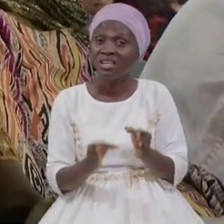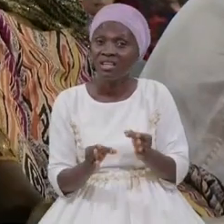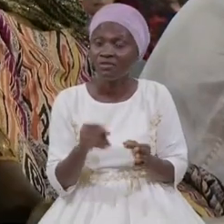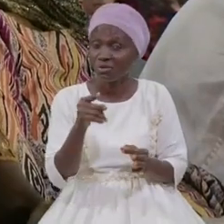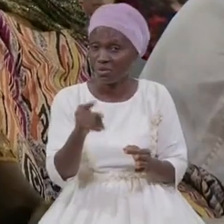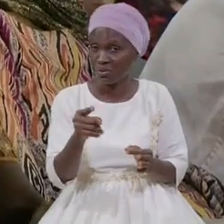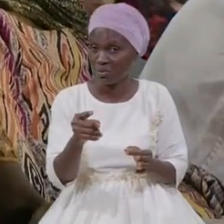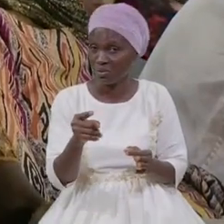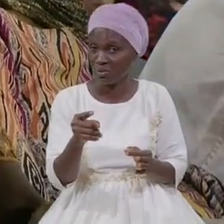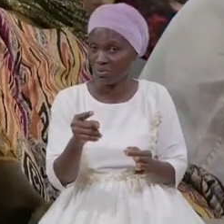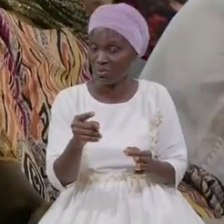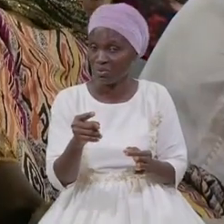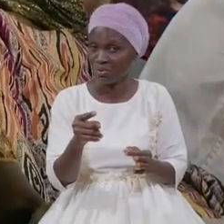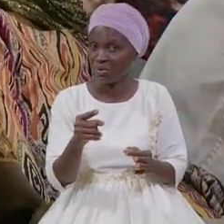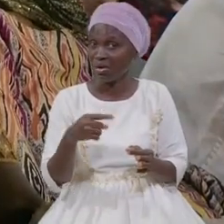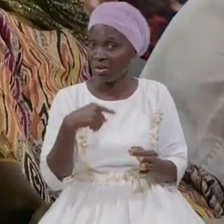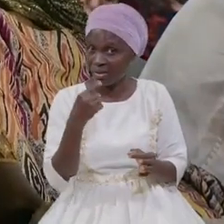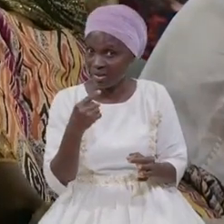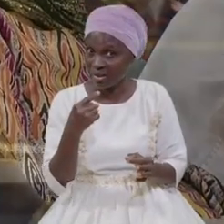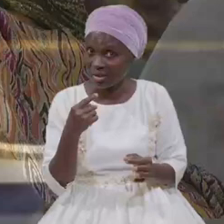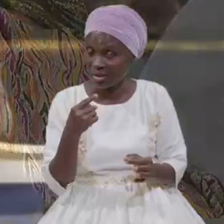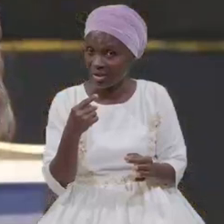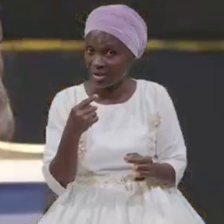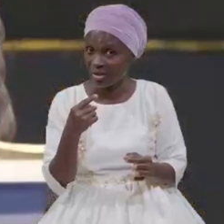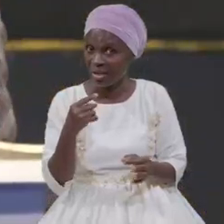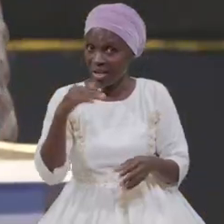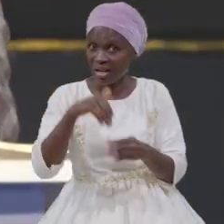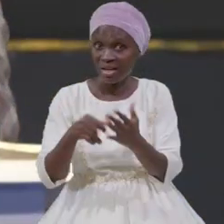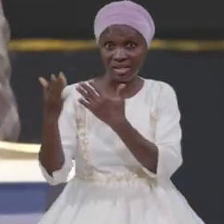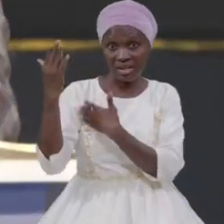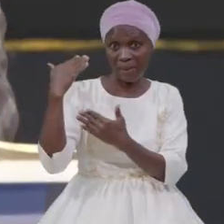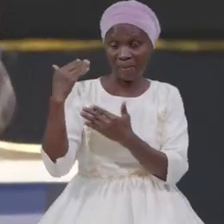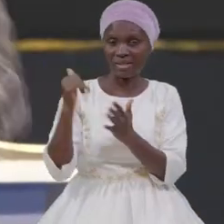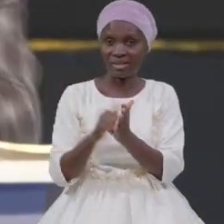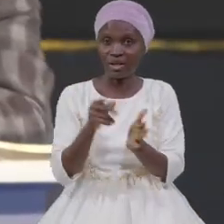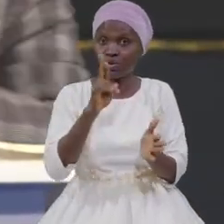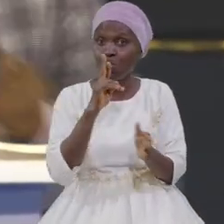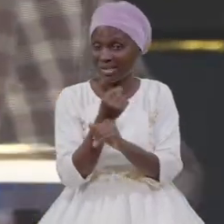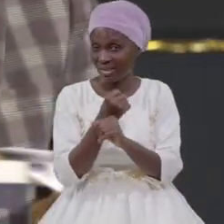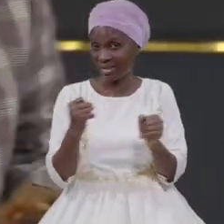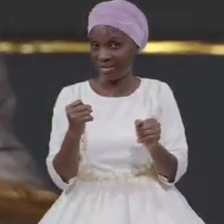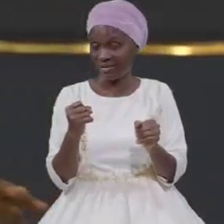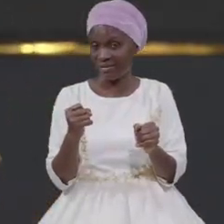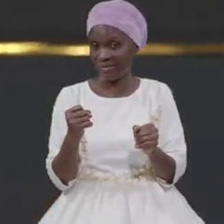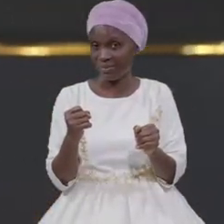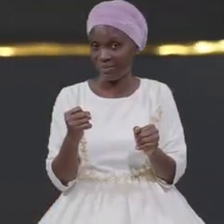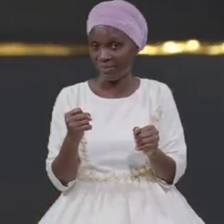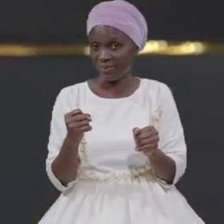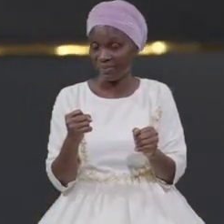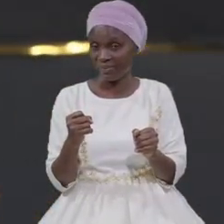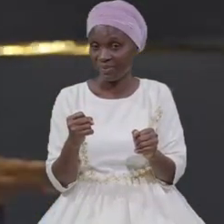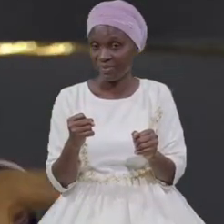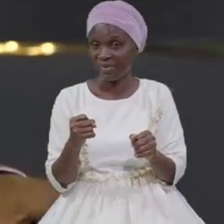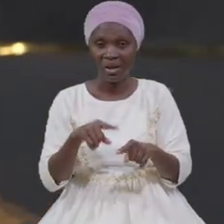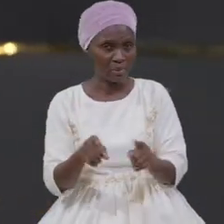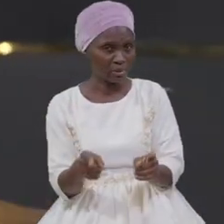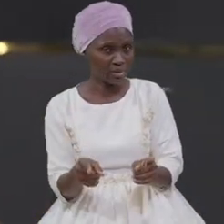Si tu professes, tu professais par le passé que tu étais sauvé, mais